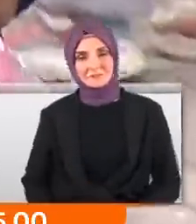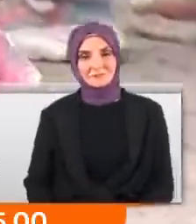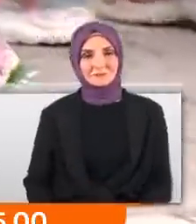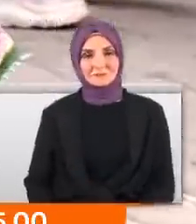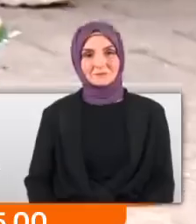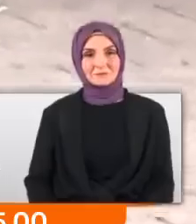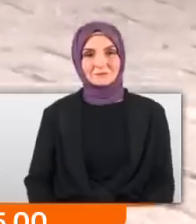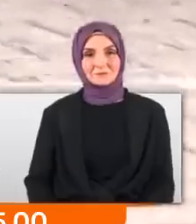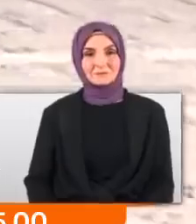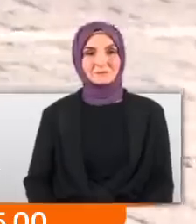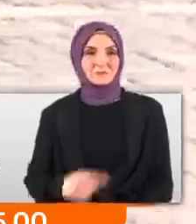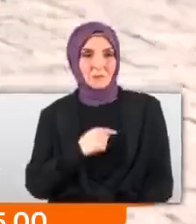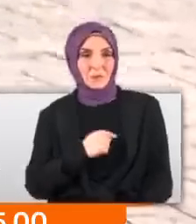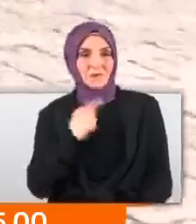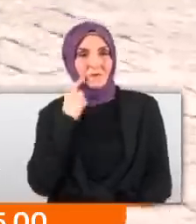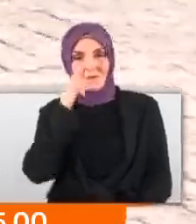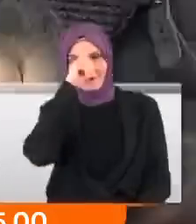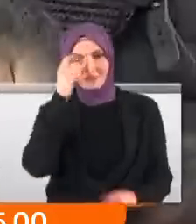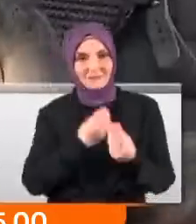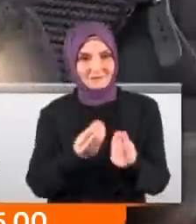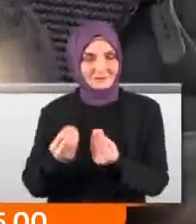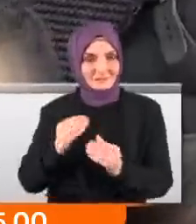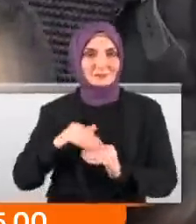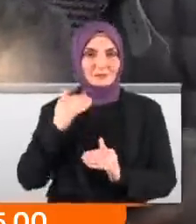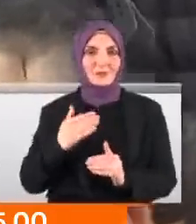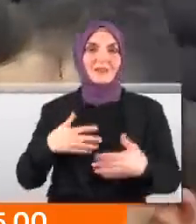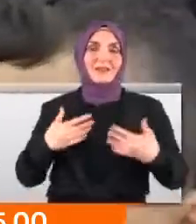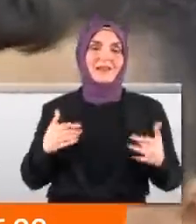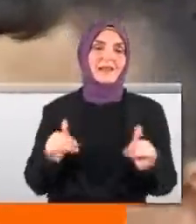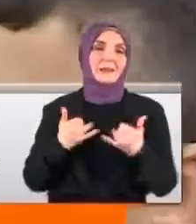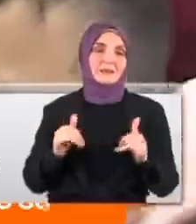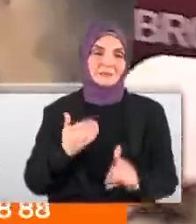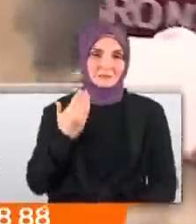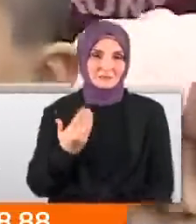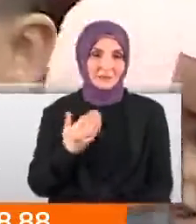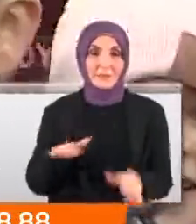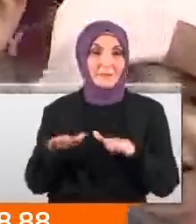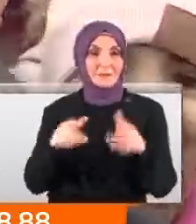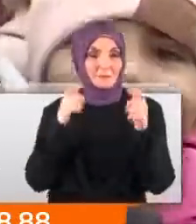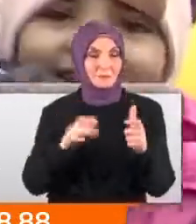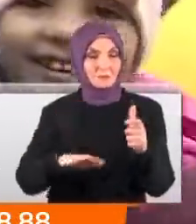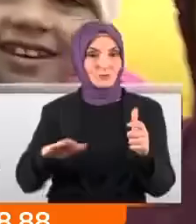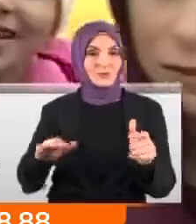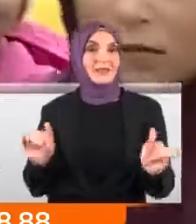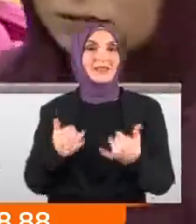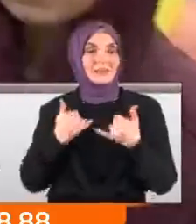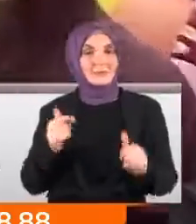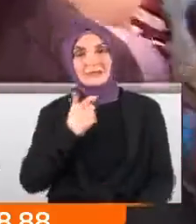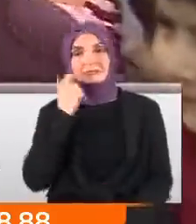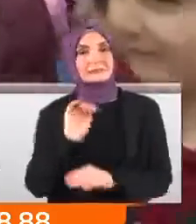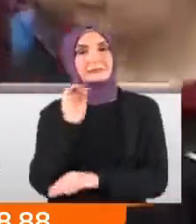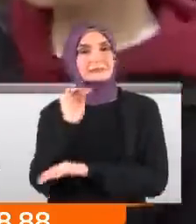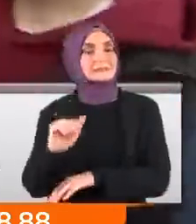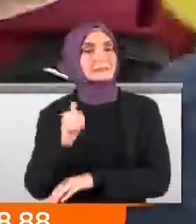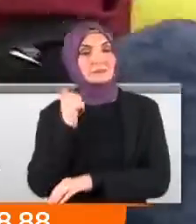Yürekler ısındıktan sonra sırada eğlence vardı. Deprem bölgesinde çocukların eğlenmesi, eski hayatlarına dönmesi de çok